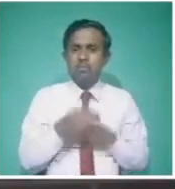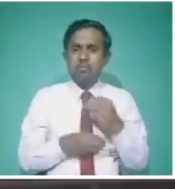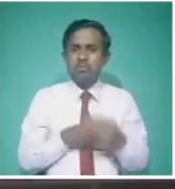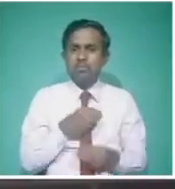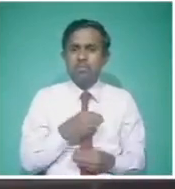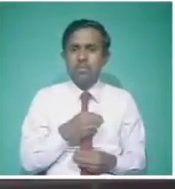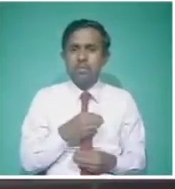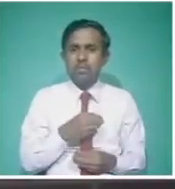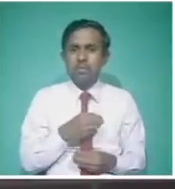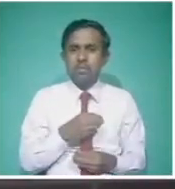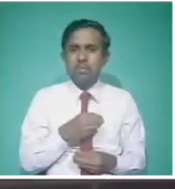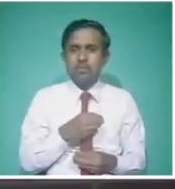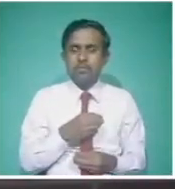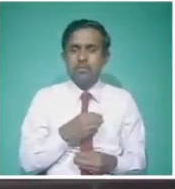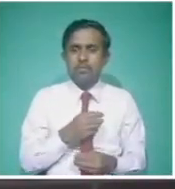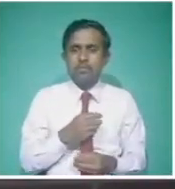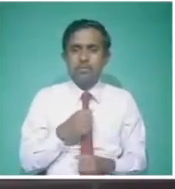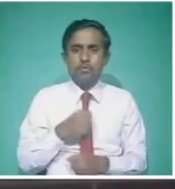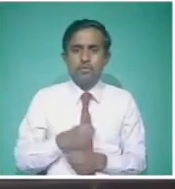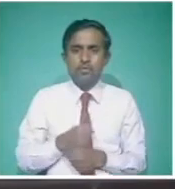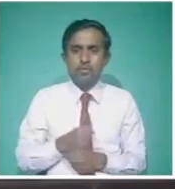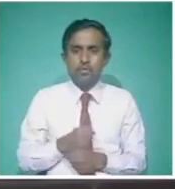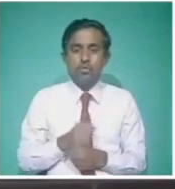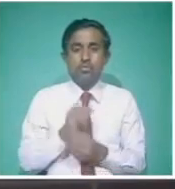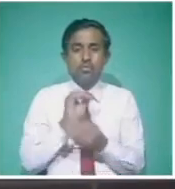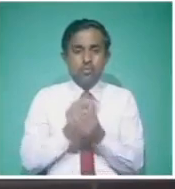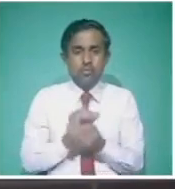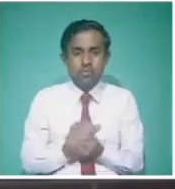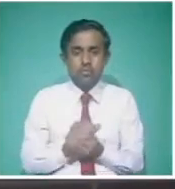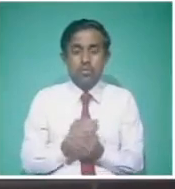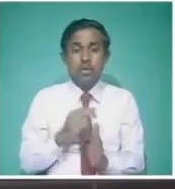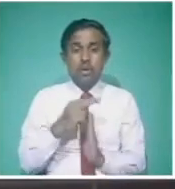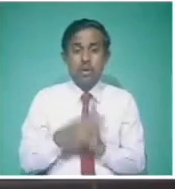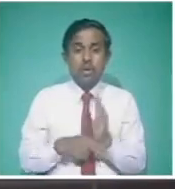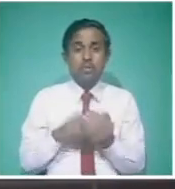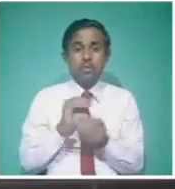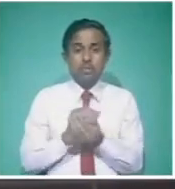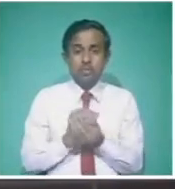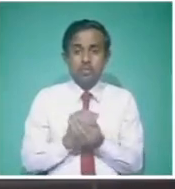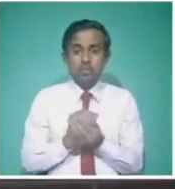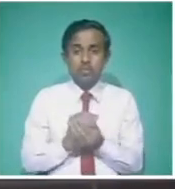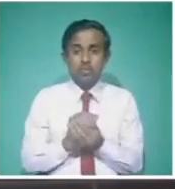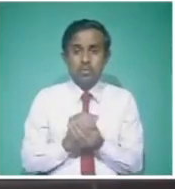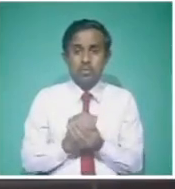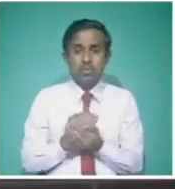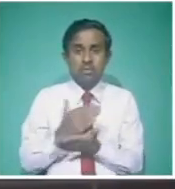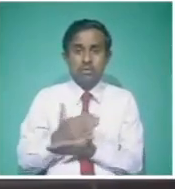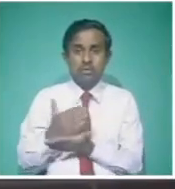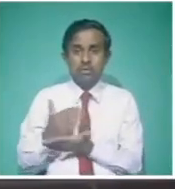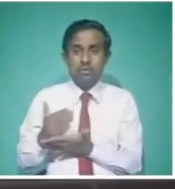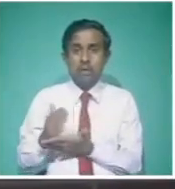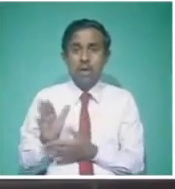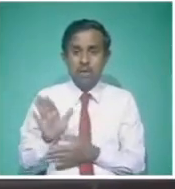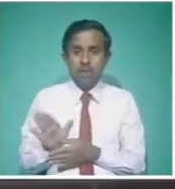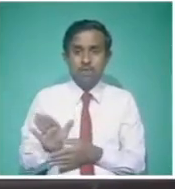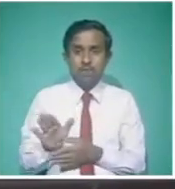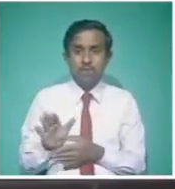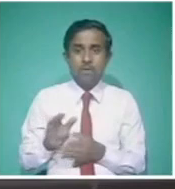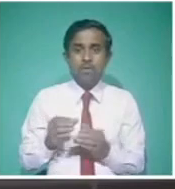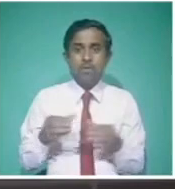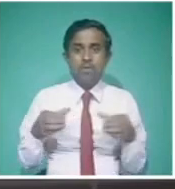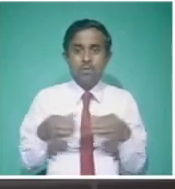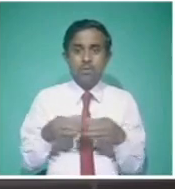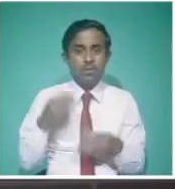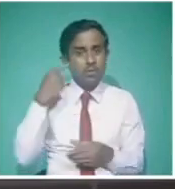ලාභ ලබන ආයතන ඒ වගේම රාජ්‍ය ආරක්ෂාවට යම් බාධාවක් වෙන ආයතන